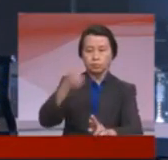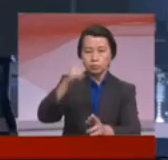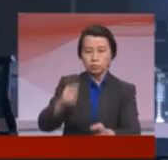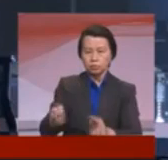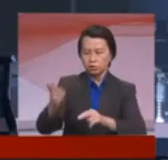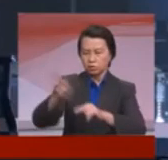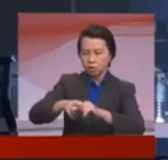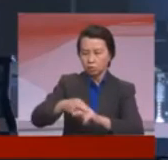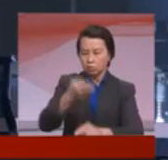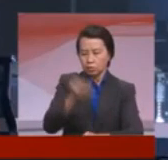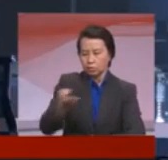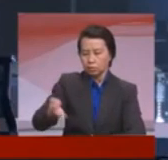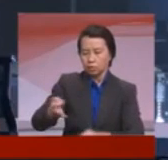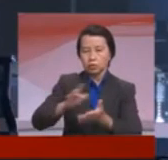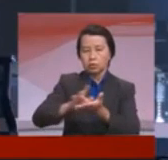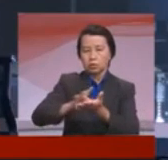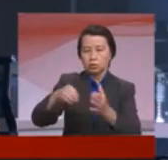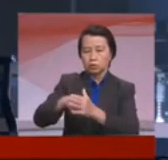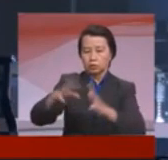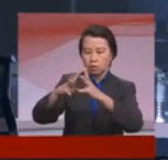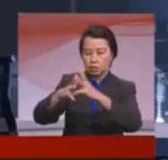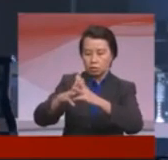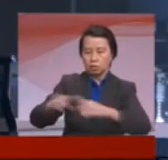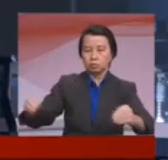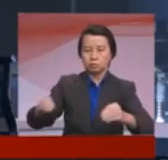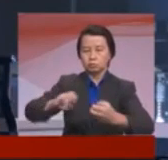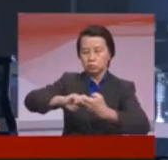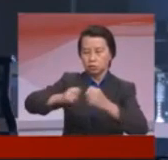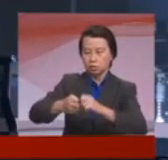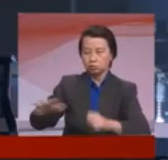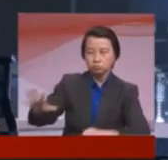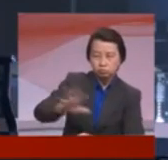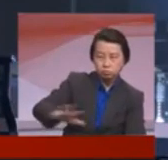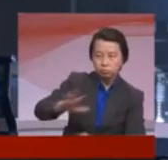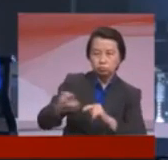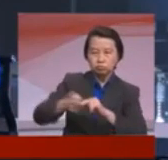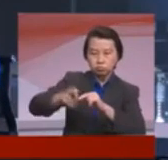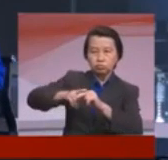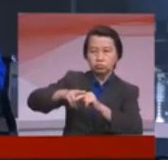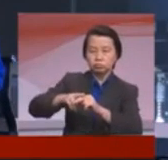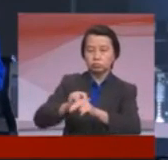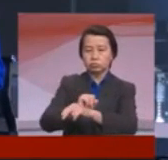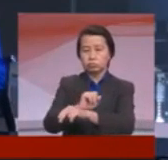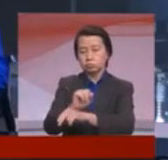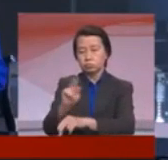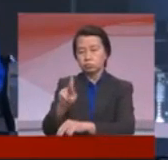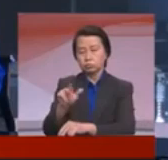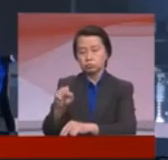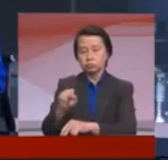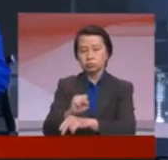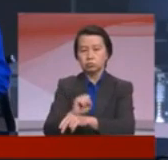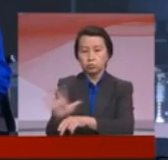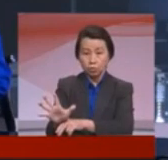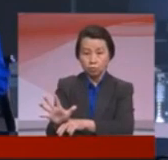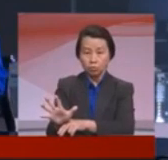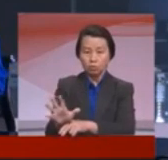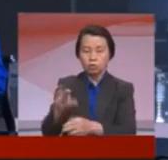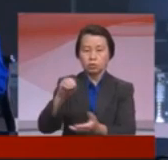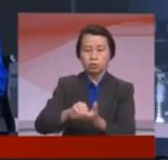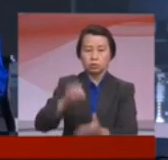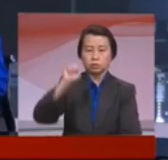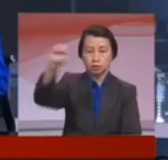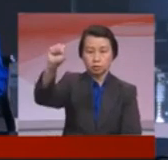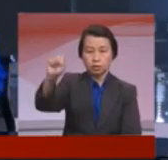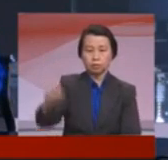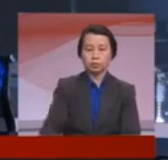menambah fasiliti perubatan dalam menangani situasi jangkaan peningkatan kes positif COVID-19 di negeri